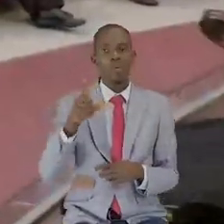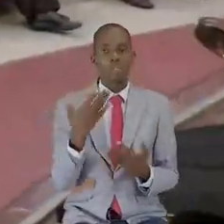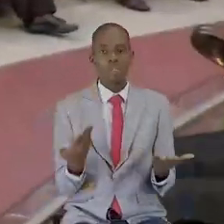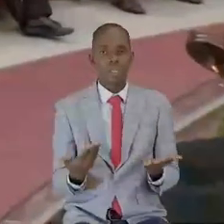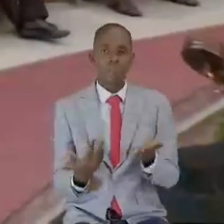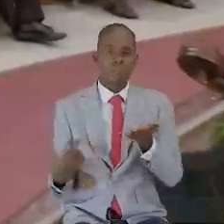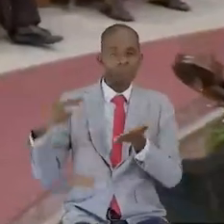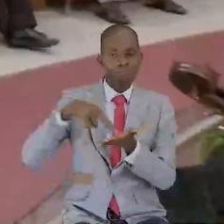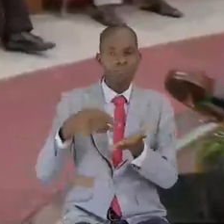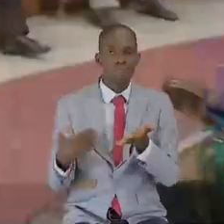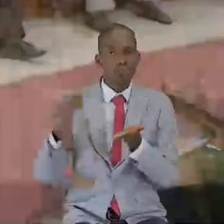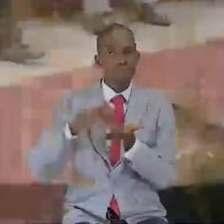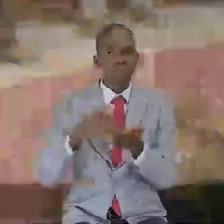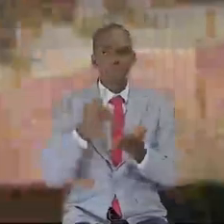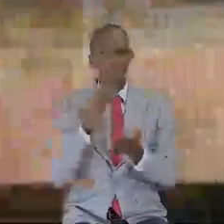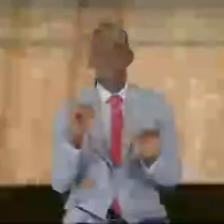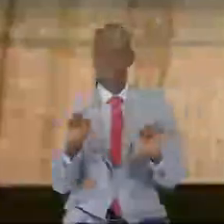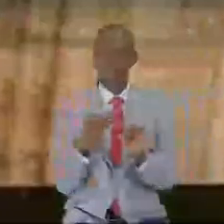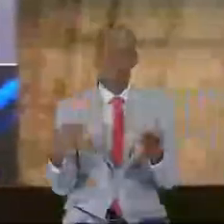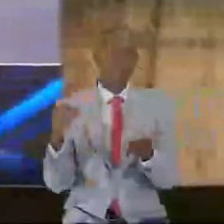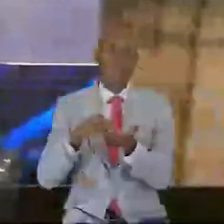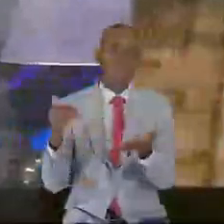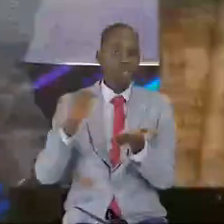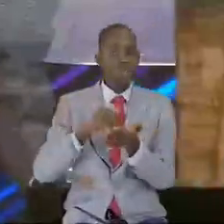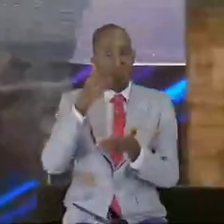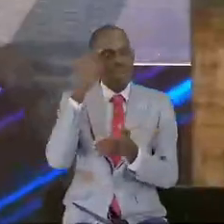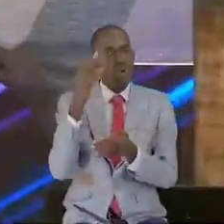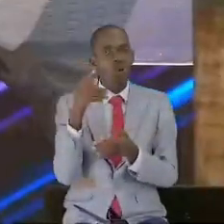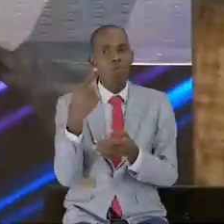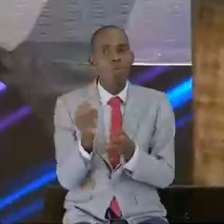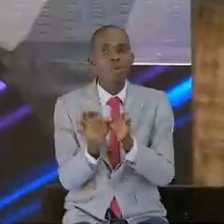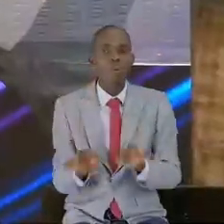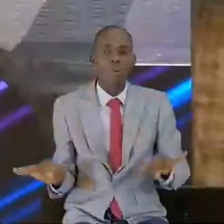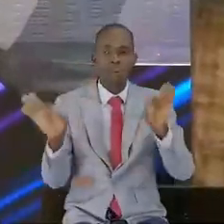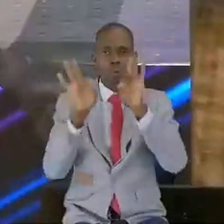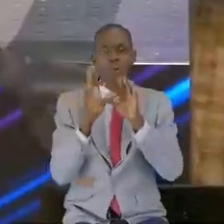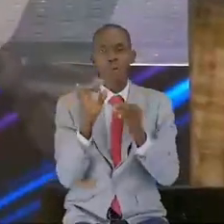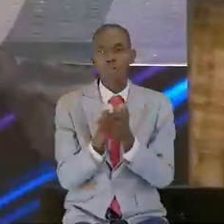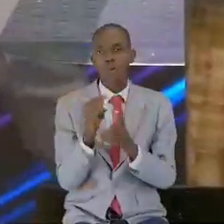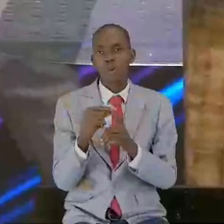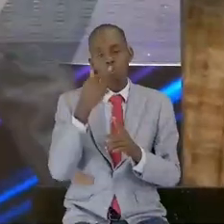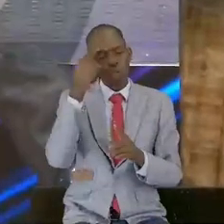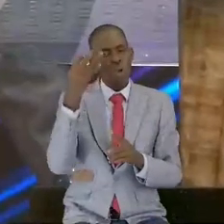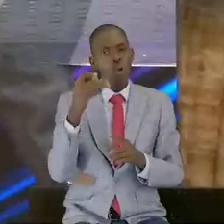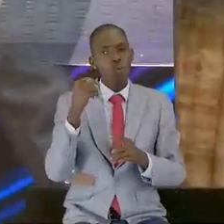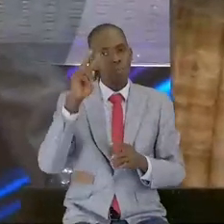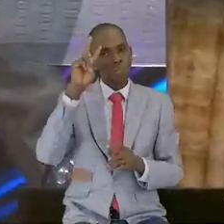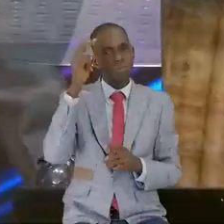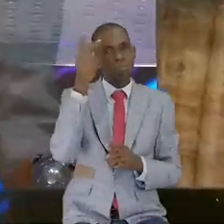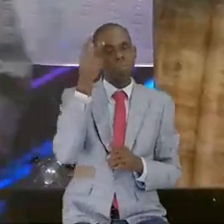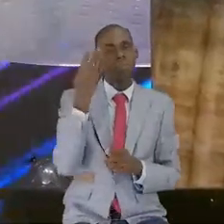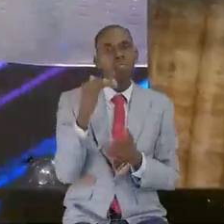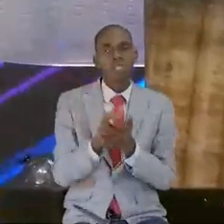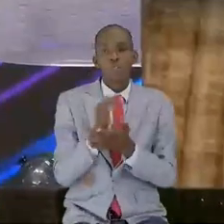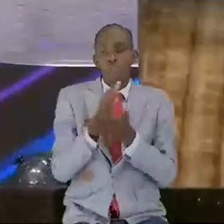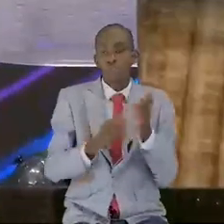répète ce qu'il avait dit à cause de l'importance, à cause de la mauvaise compréhension que